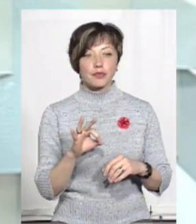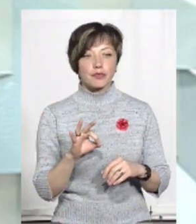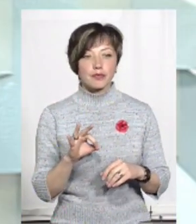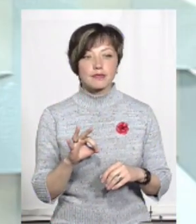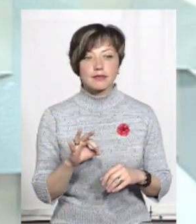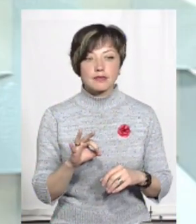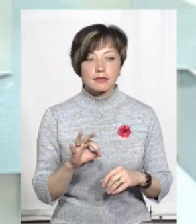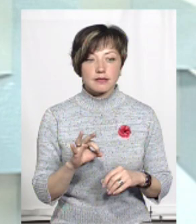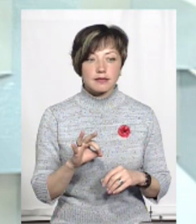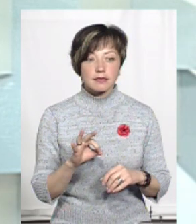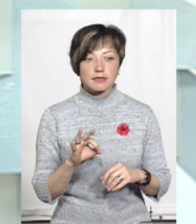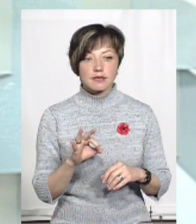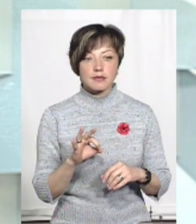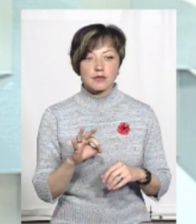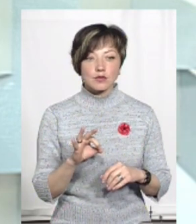таке, знаєте,